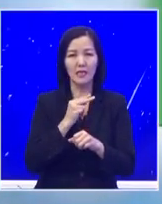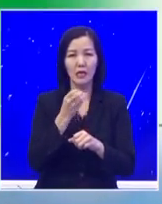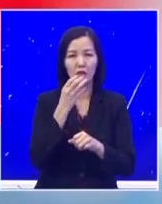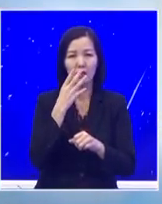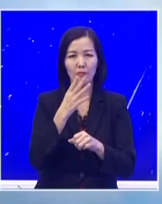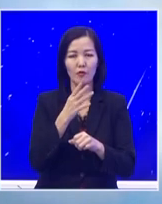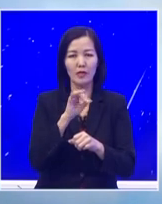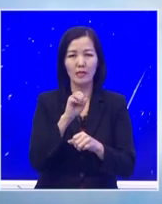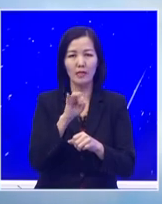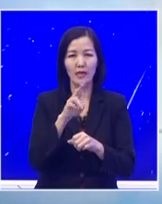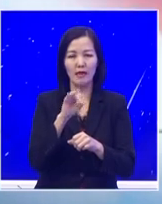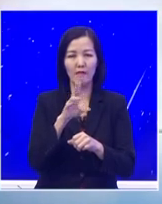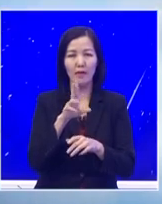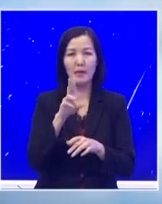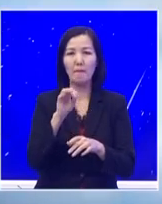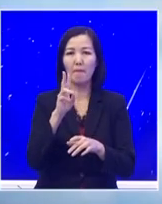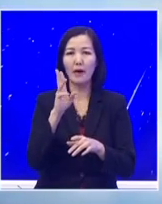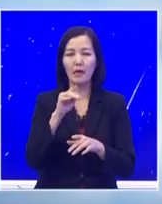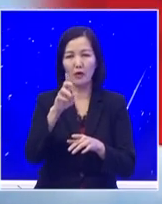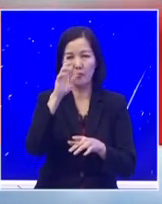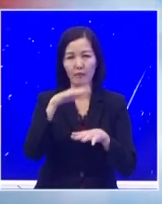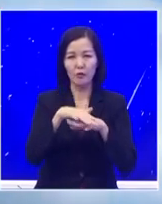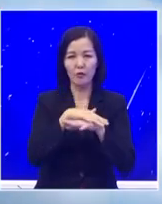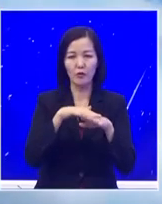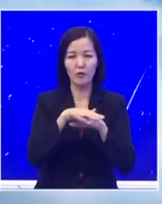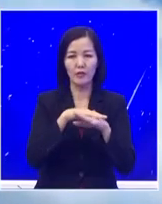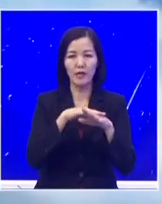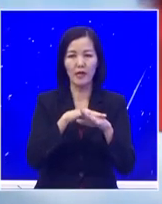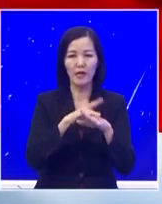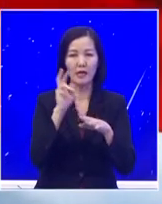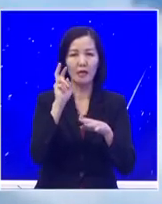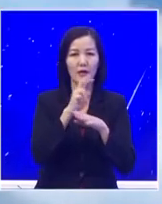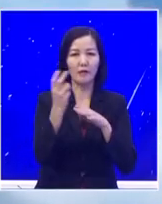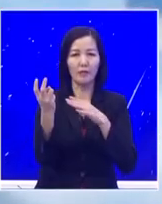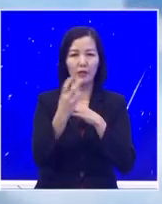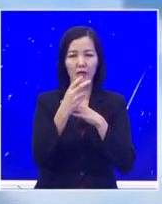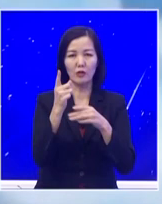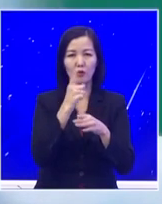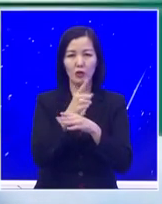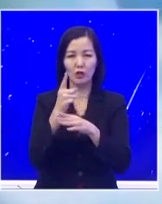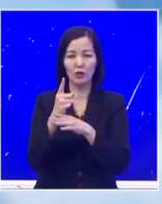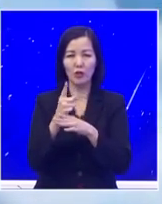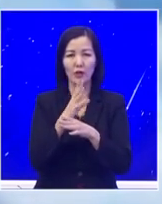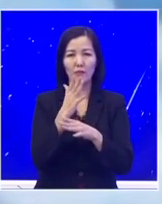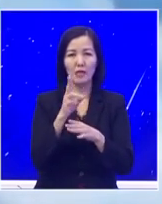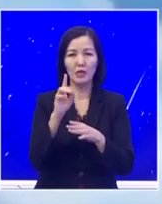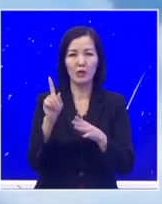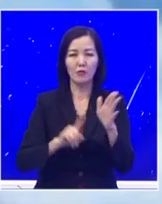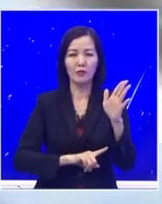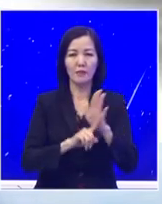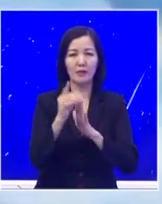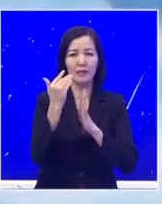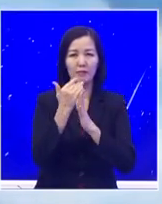Гонконг, Тайвань және Макао мемлекетінің тұрғындарына елге қатынауға шектеу қойылды. 5-ші наурыздан бастап бұл